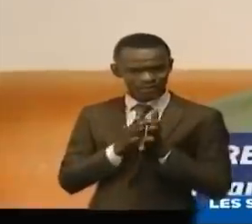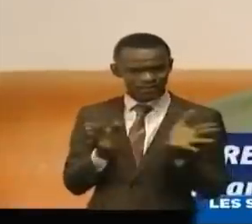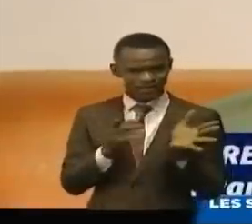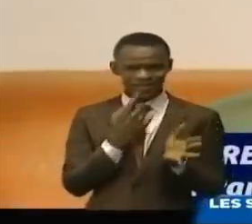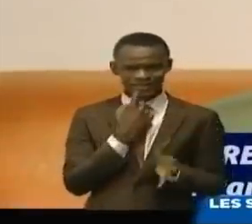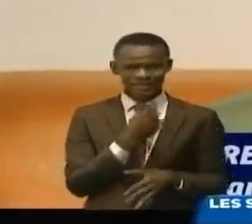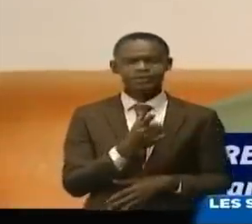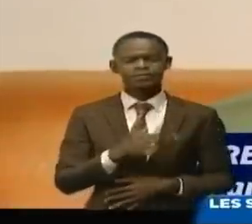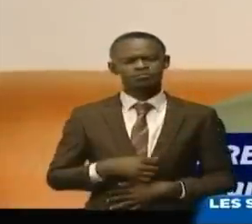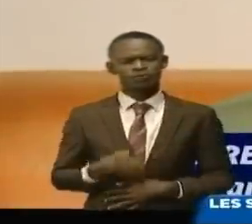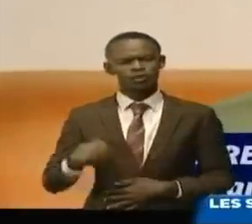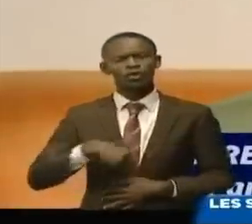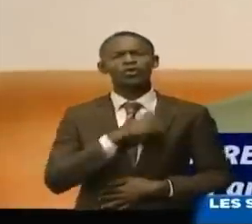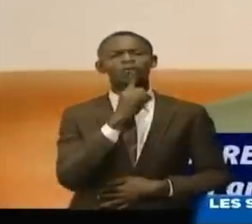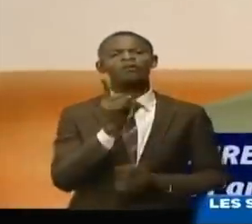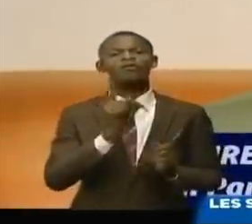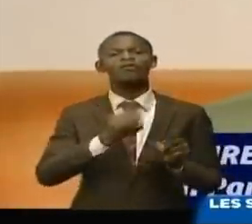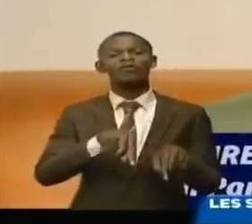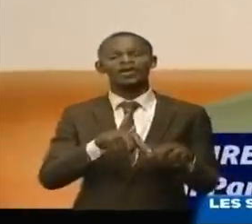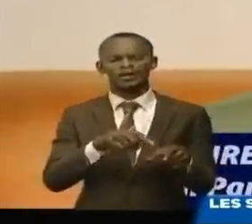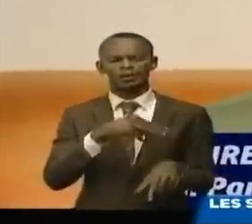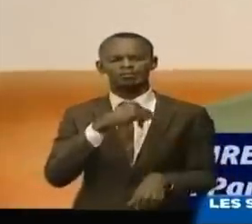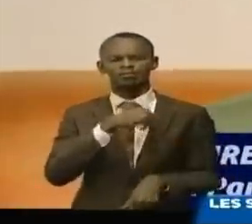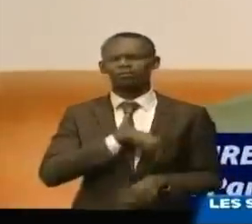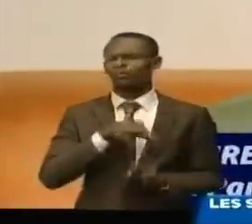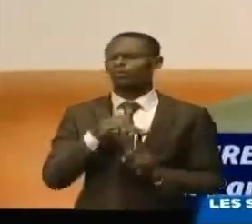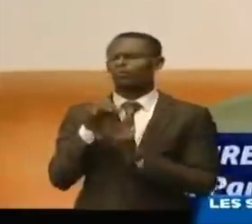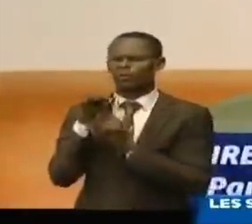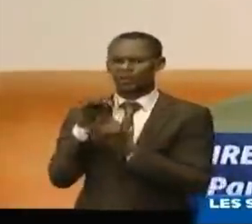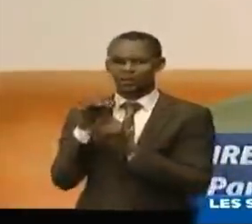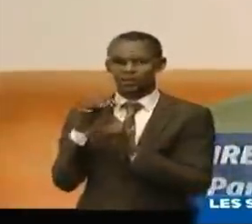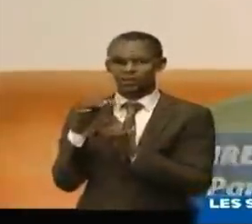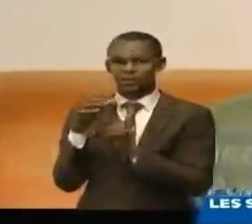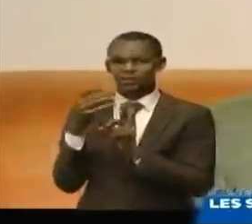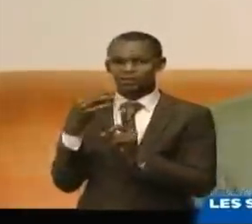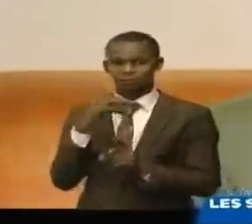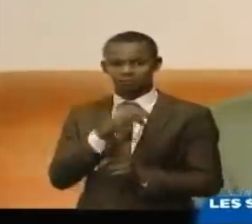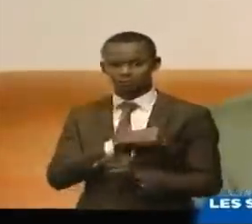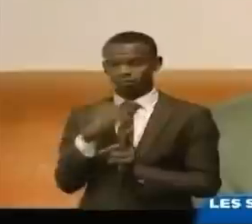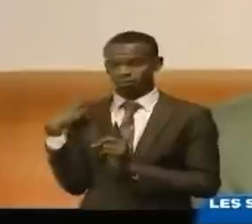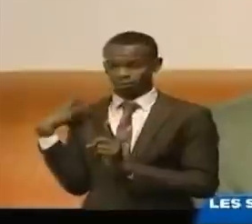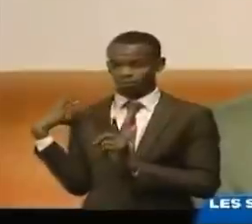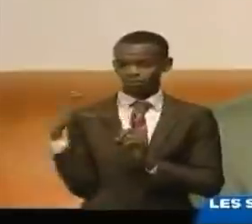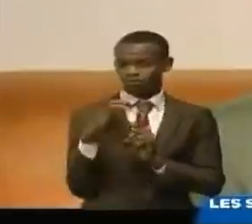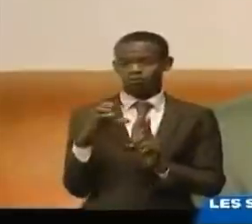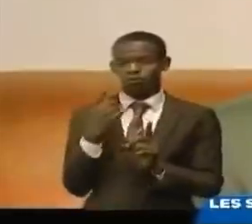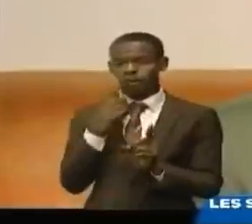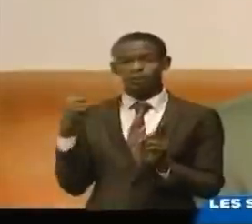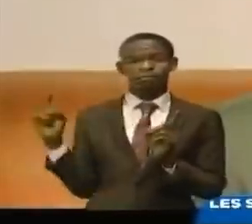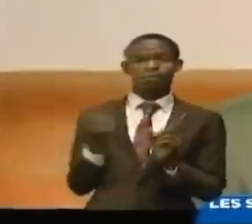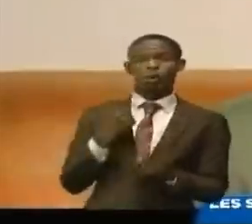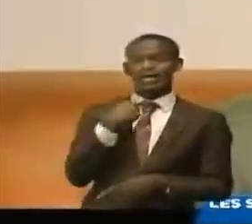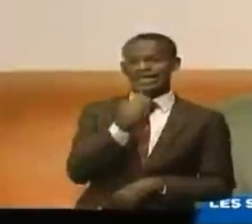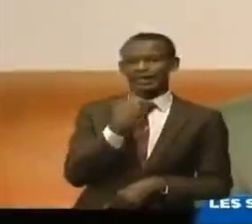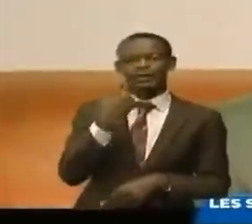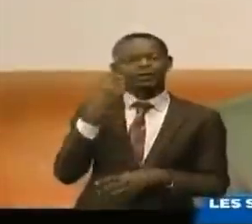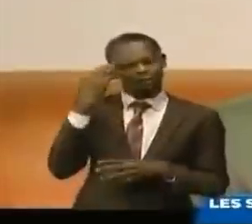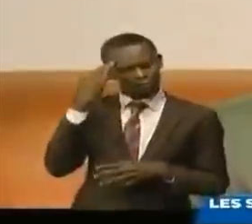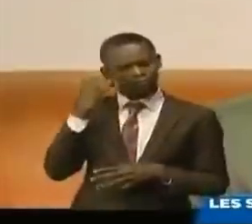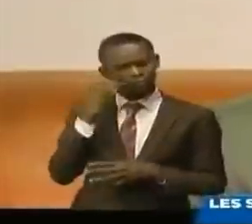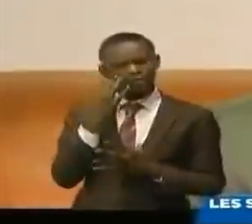mission officielle dirigée par son excellence, monsieur le ministre national des Finances, accompagné